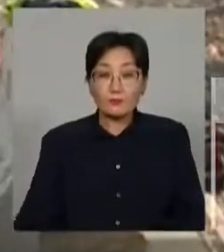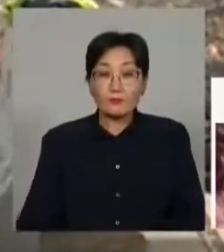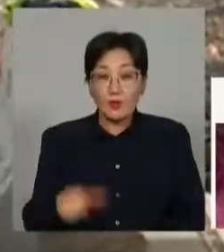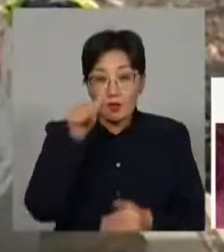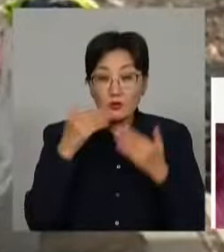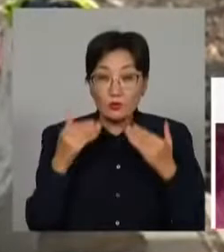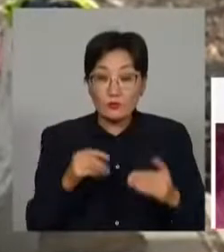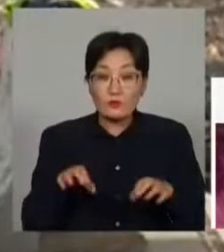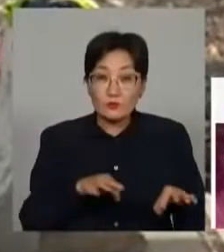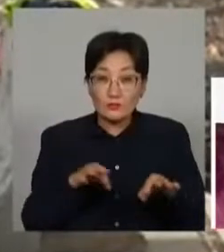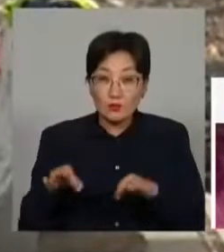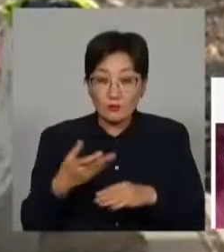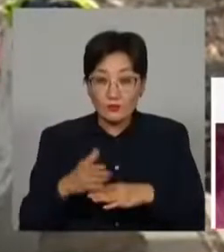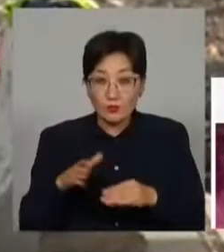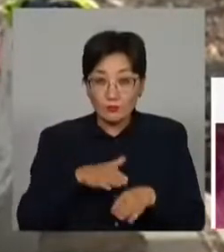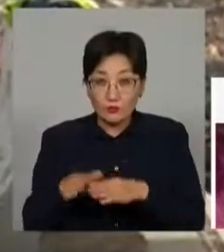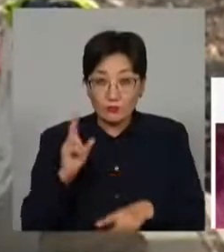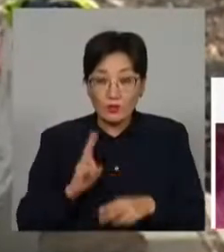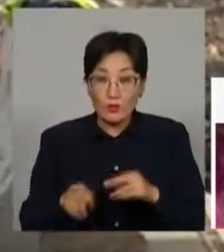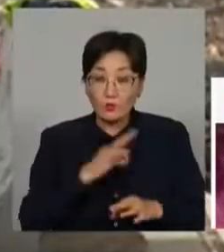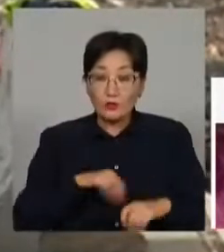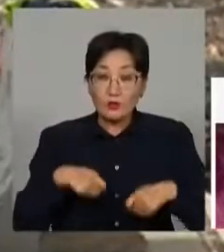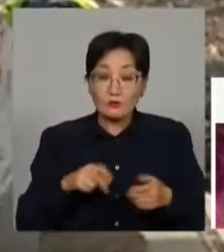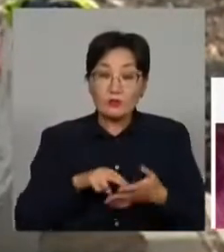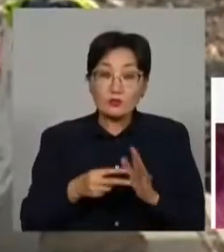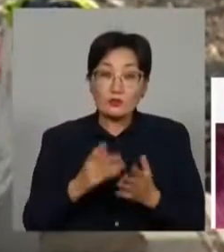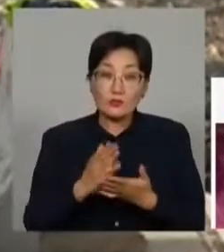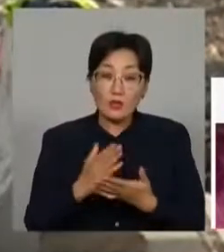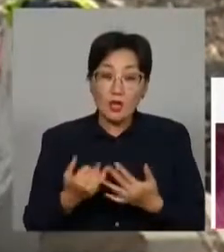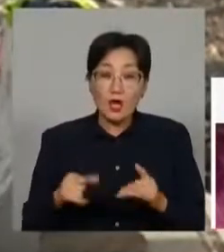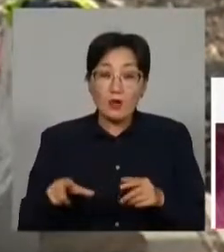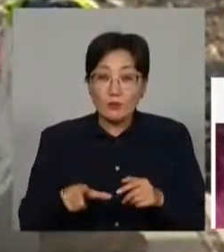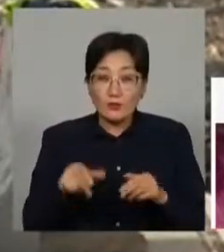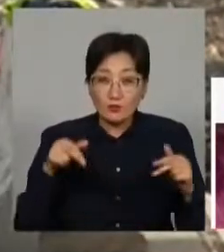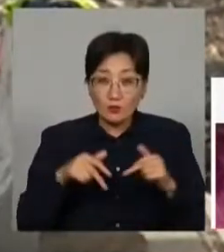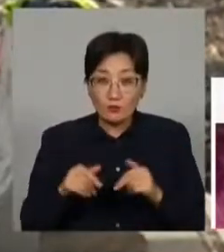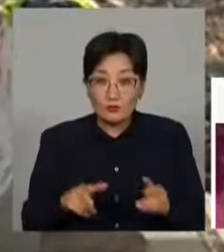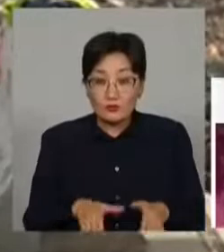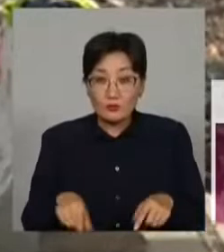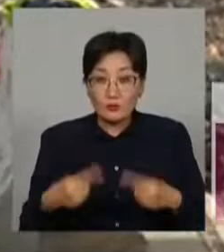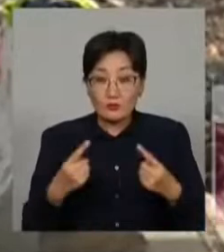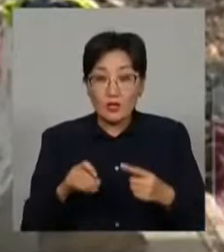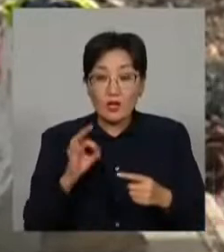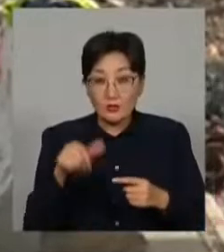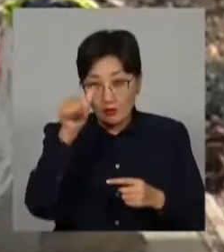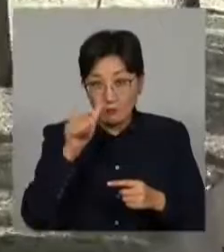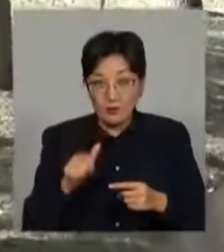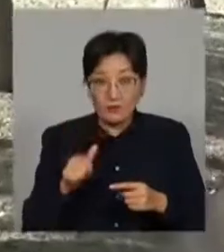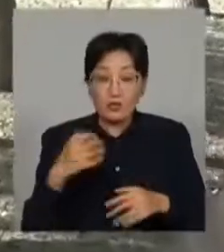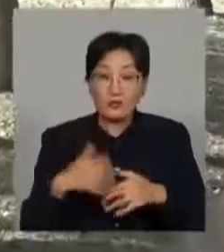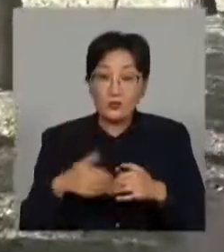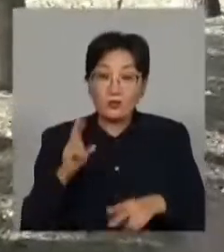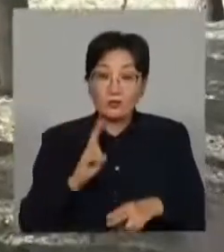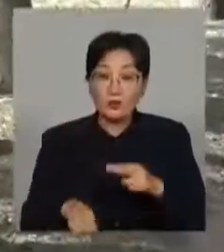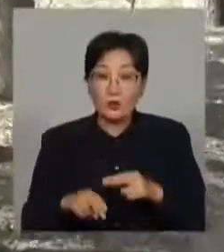Айдың соңына дейін көлік жүретін бөлікті толық аяқтап, қолданысқа беруді жоспарлап отырмыз. Ал тротуарларды ретке келтіруді қазан айының ортасында бітіреміз.